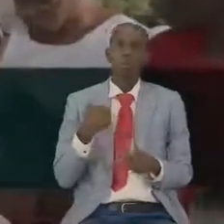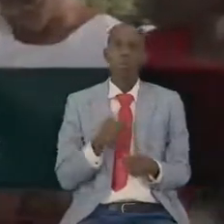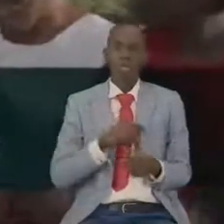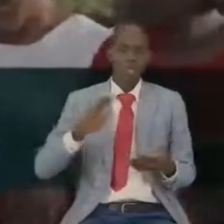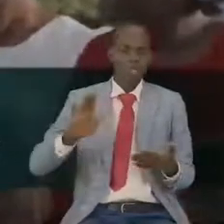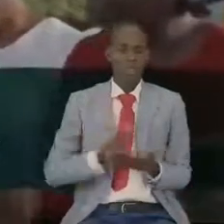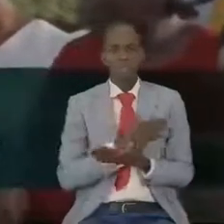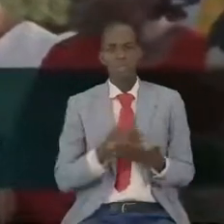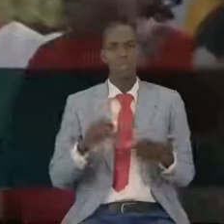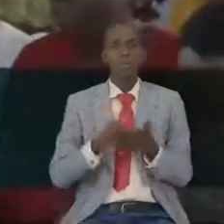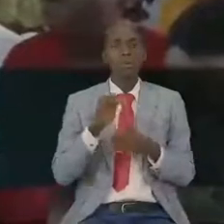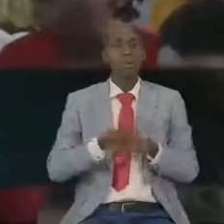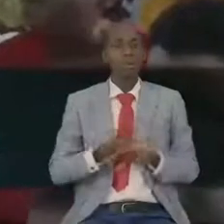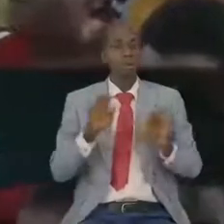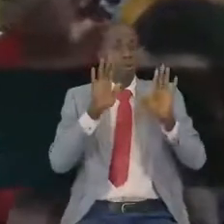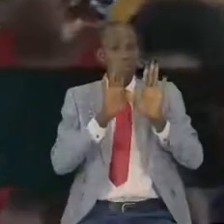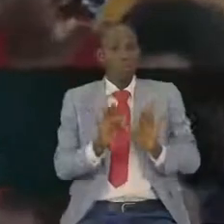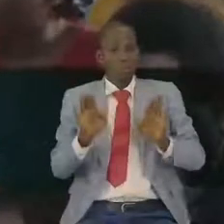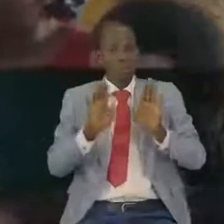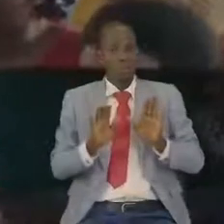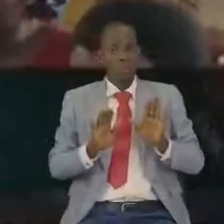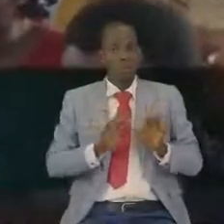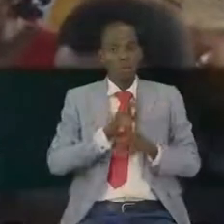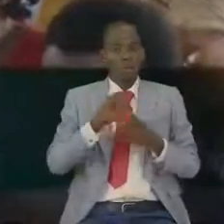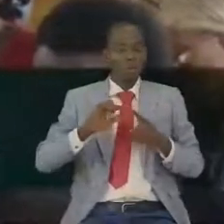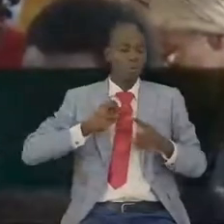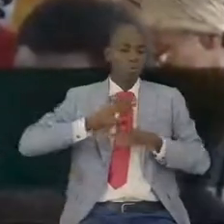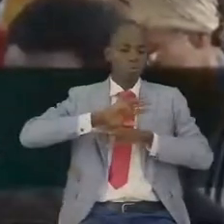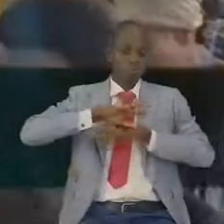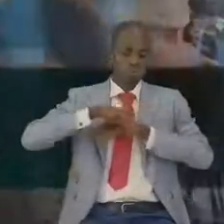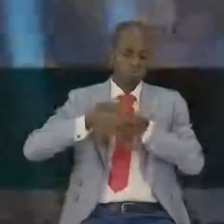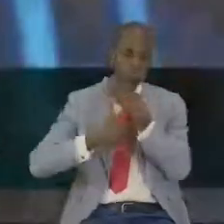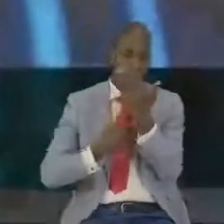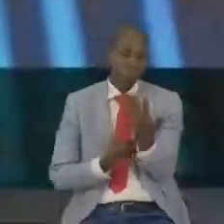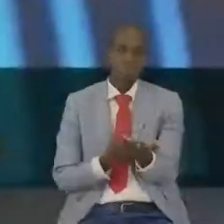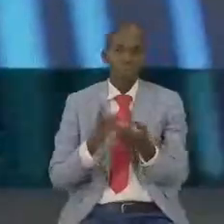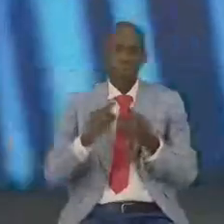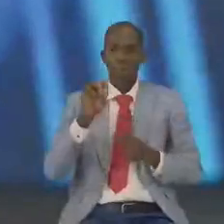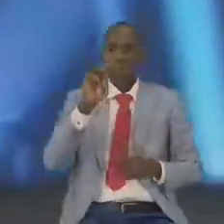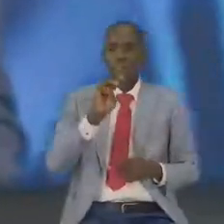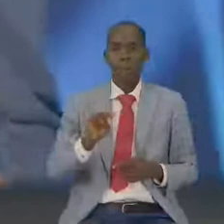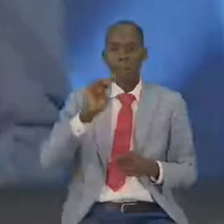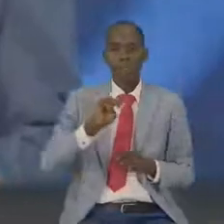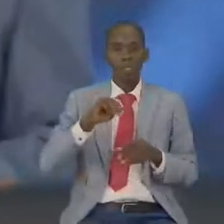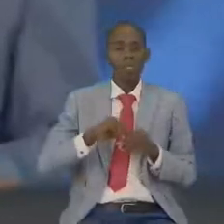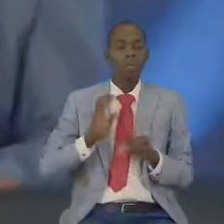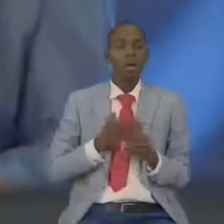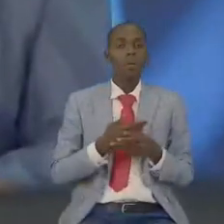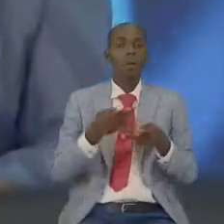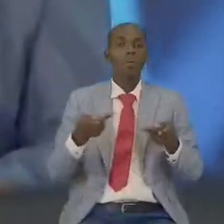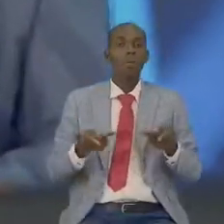le dimanche, mais quand nous passons dans la semaine, le lundi au service, nous laissons